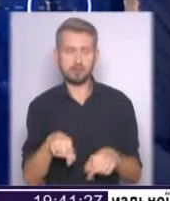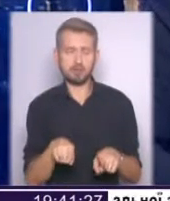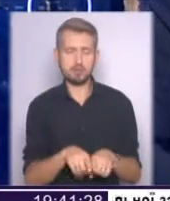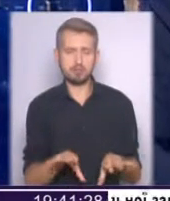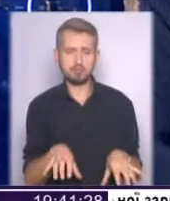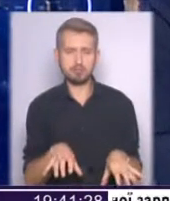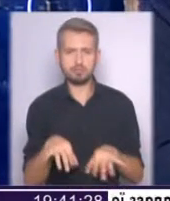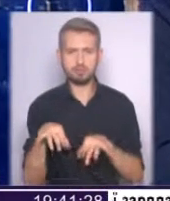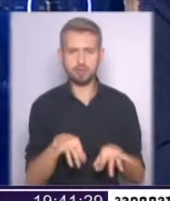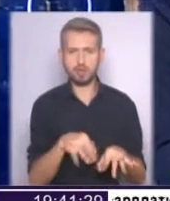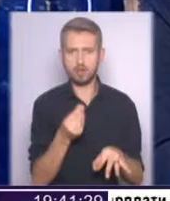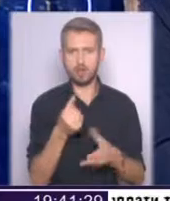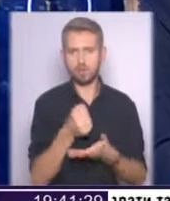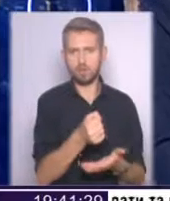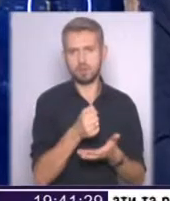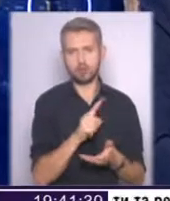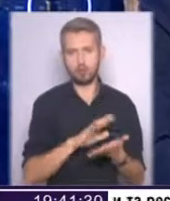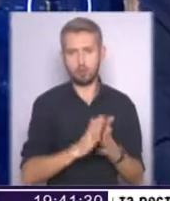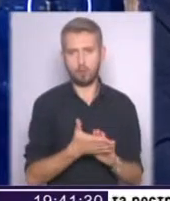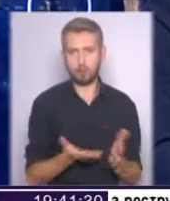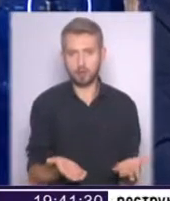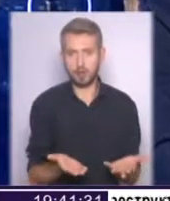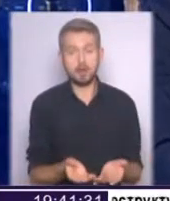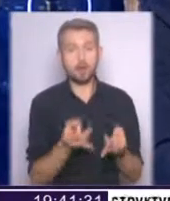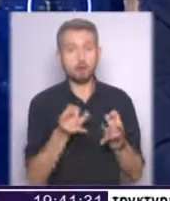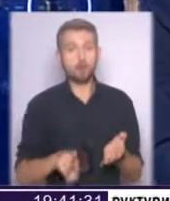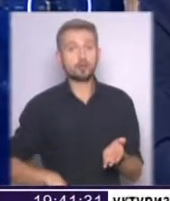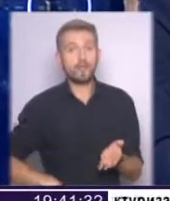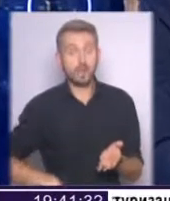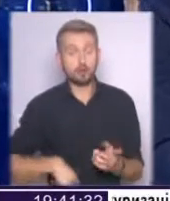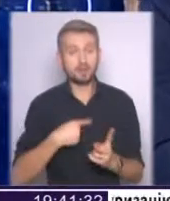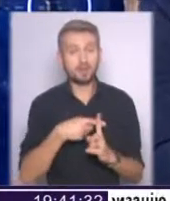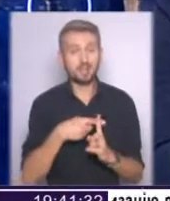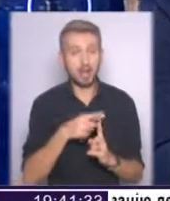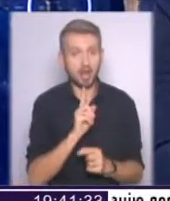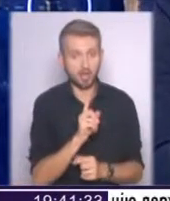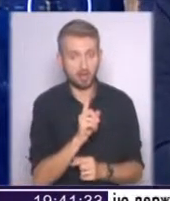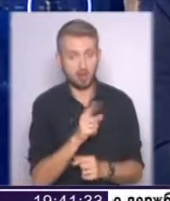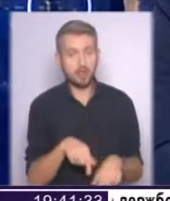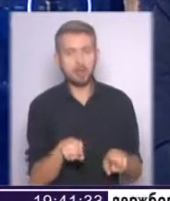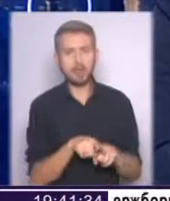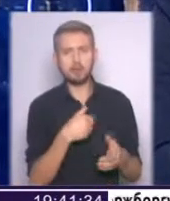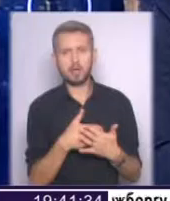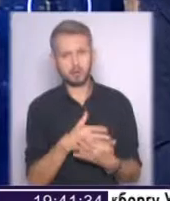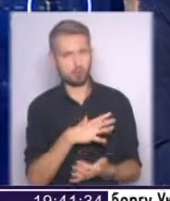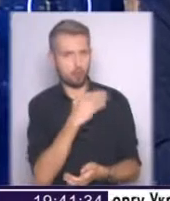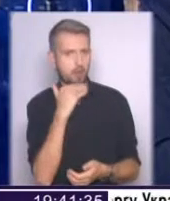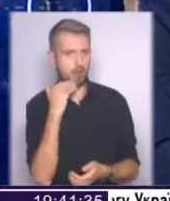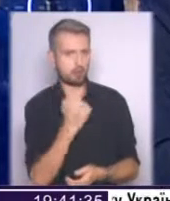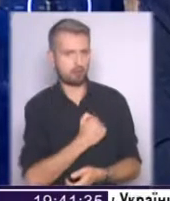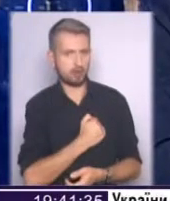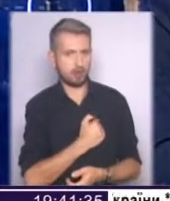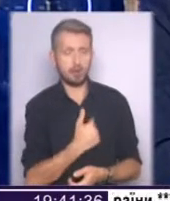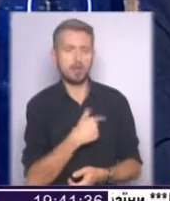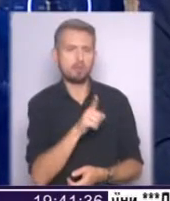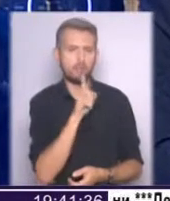такі гроші для того, щоб домовитись. Розумієте? Просто директором цвинтаря військового. І такі, от таких прикладів було багато, на жаль. Я вже мовчу